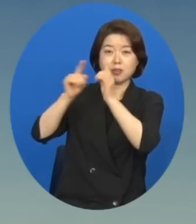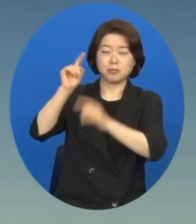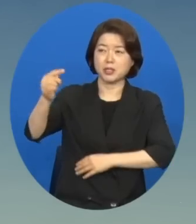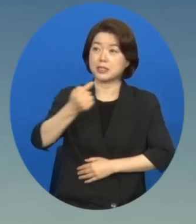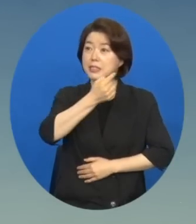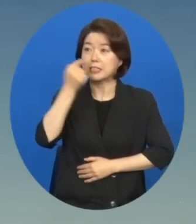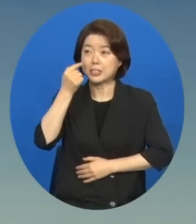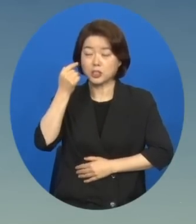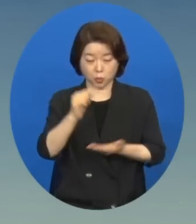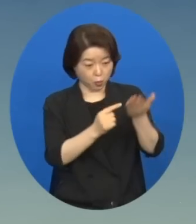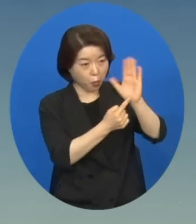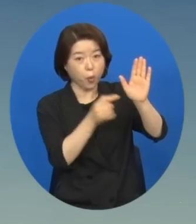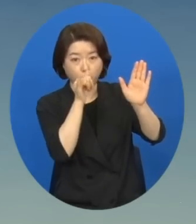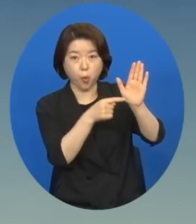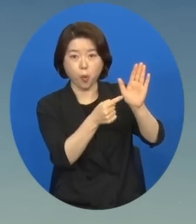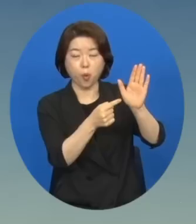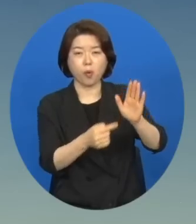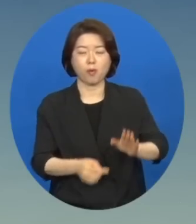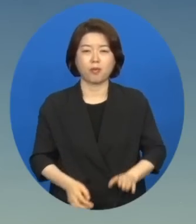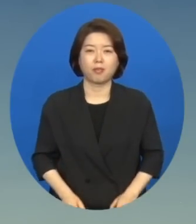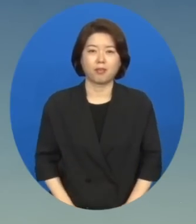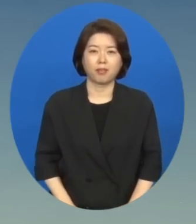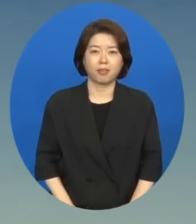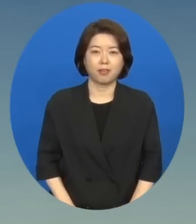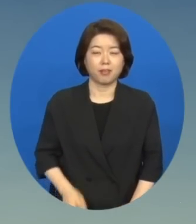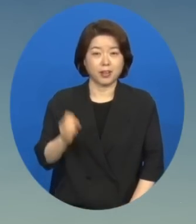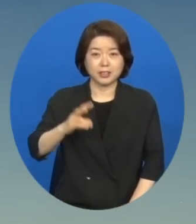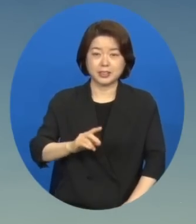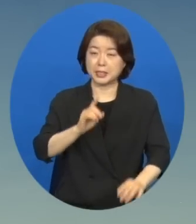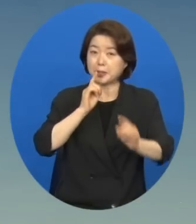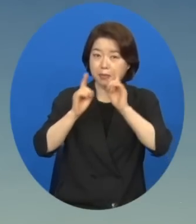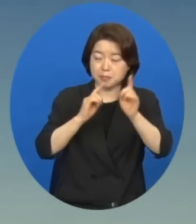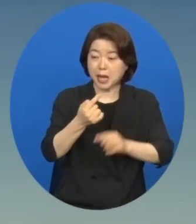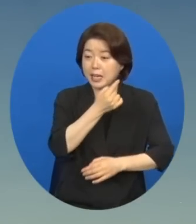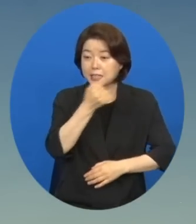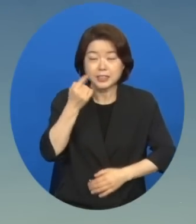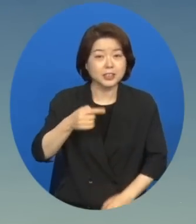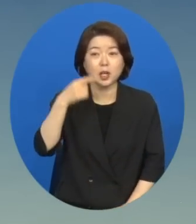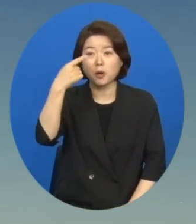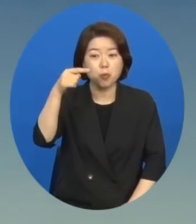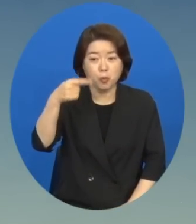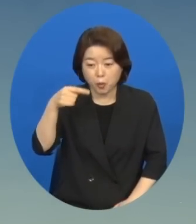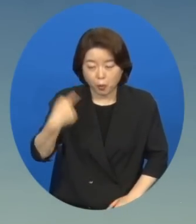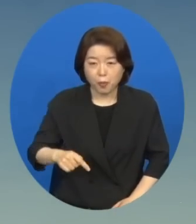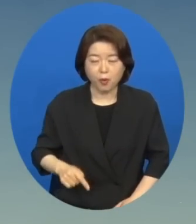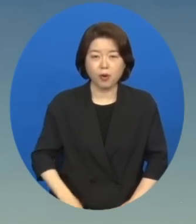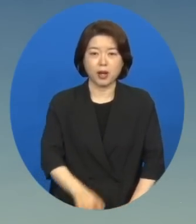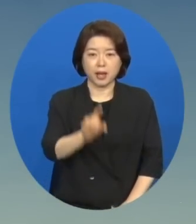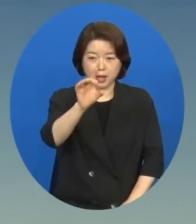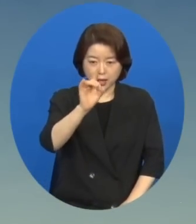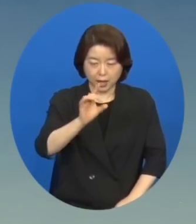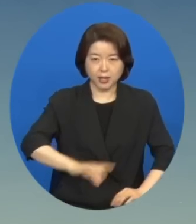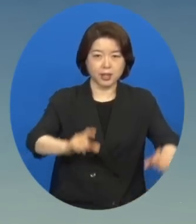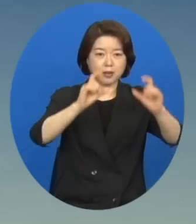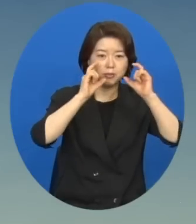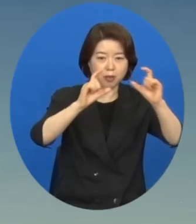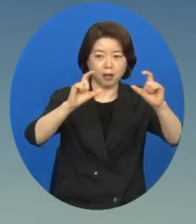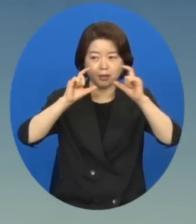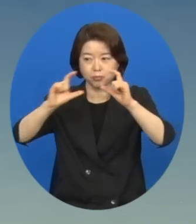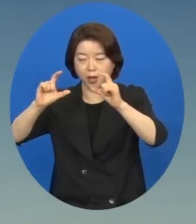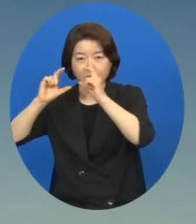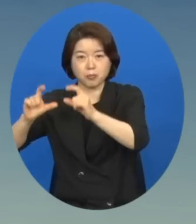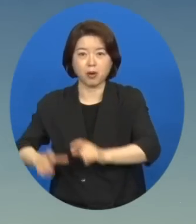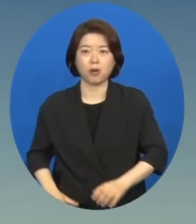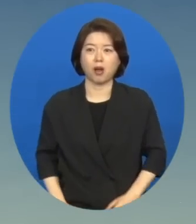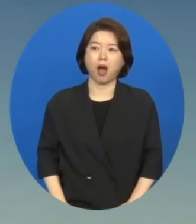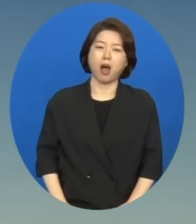증거가 나와 있다는 거예요. 그러면서 그 말씀의 증거가 하나하나 선포가 되어지는데 제가